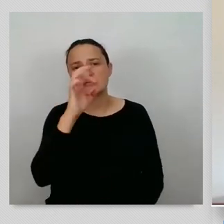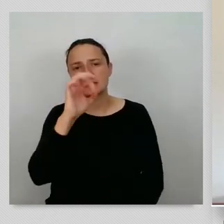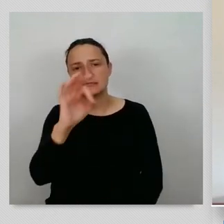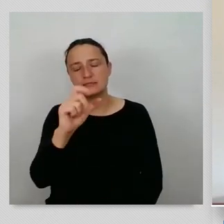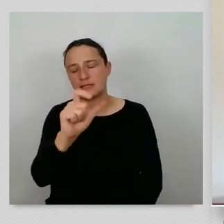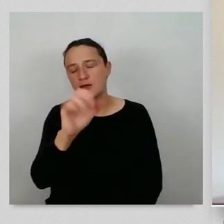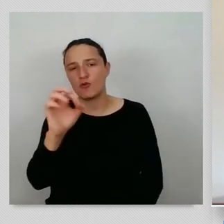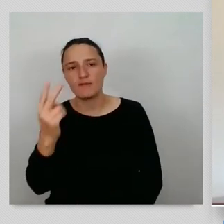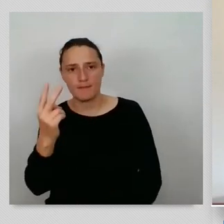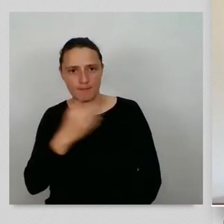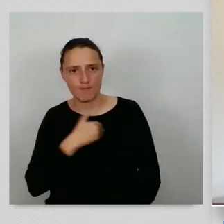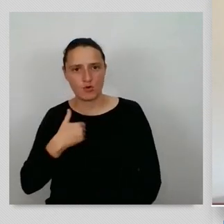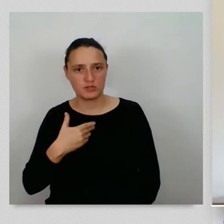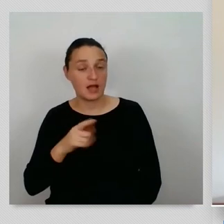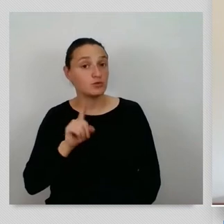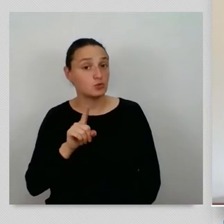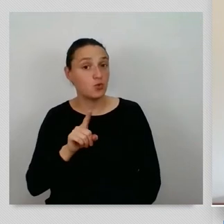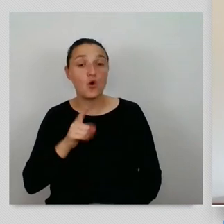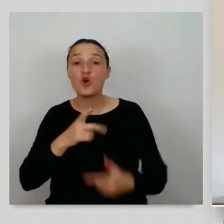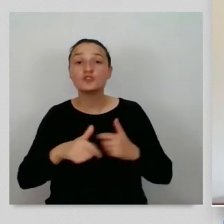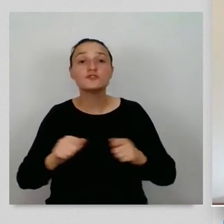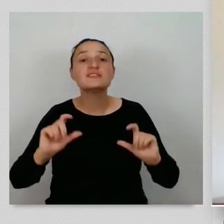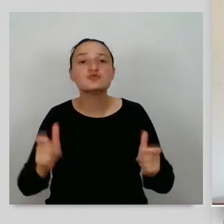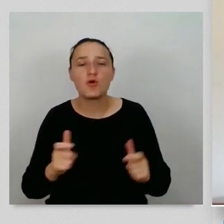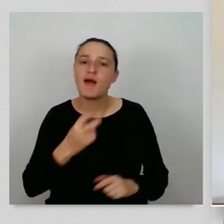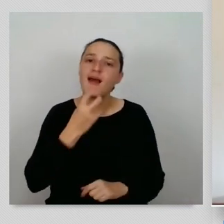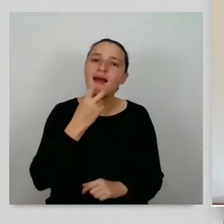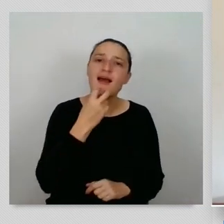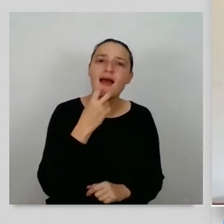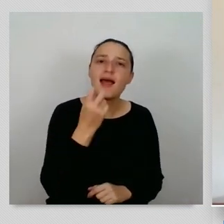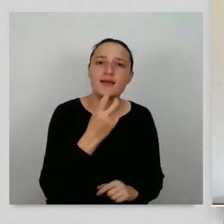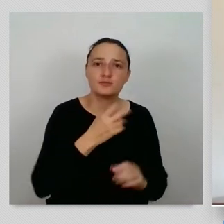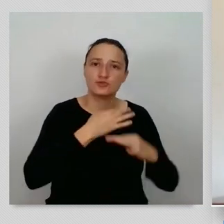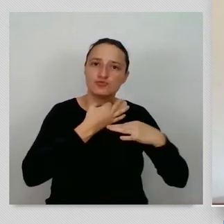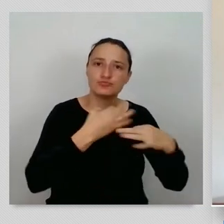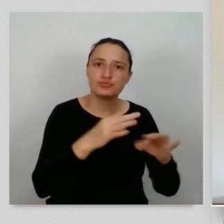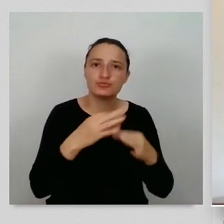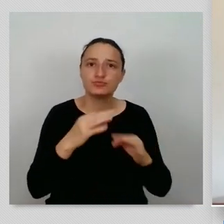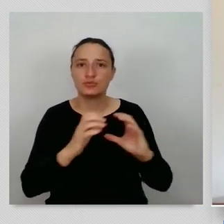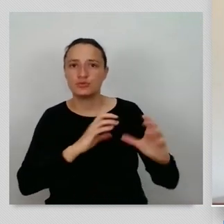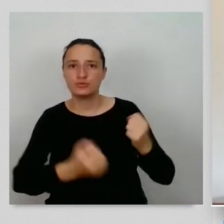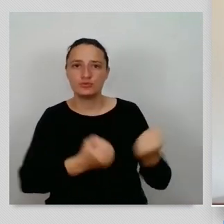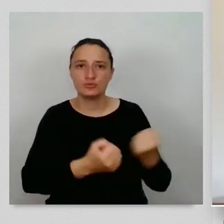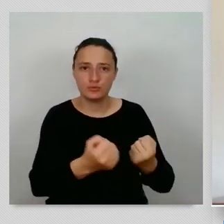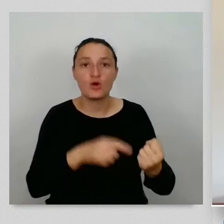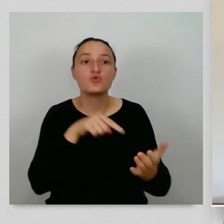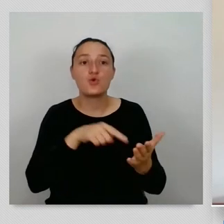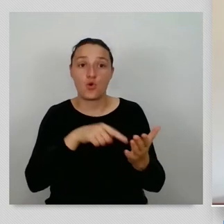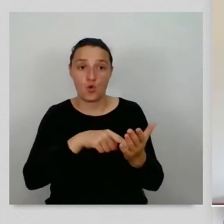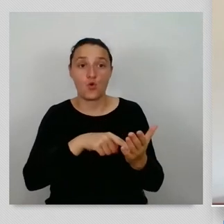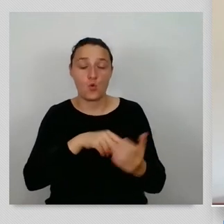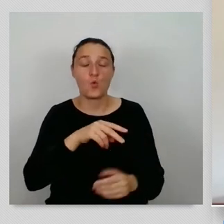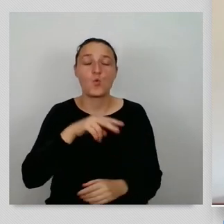jest nie tylko elektromobilność, i tu w tą stronę idzie również Unia Europejska,